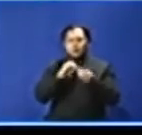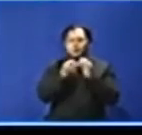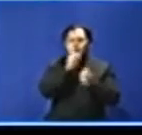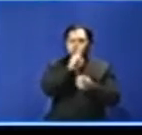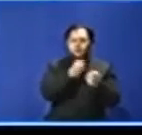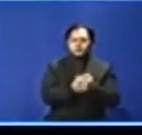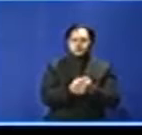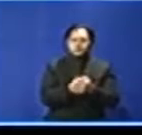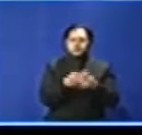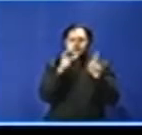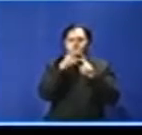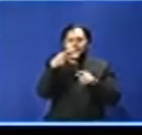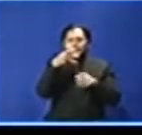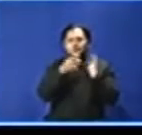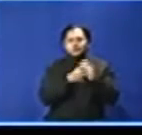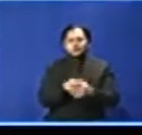satu